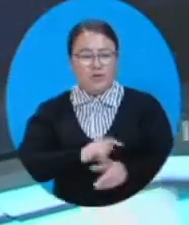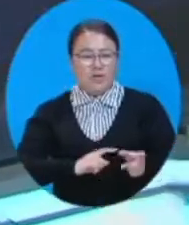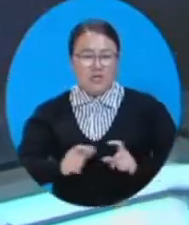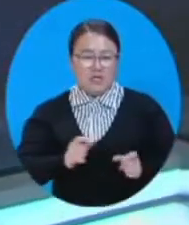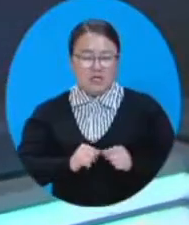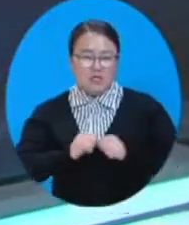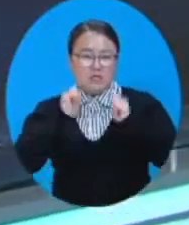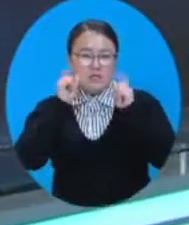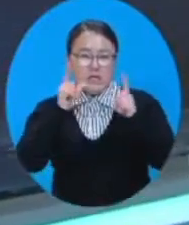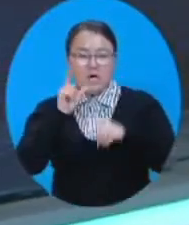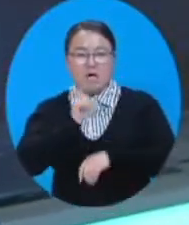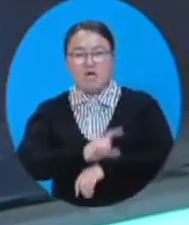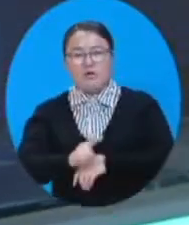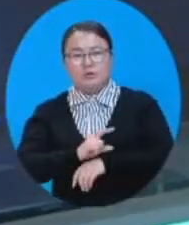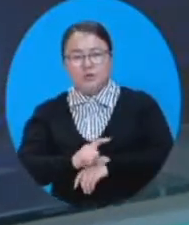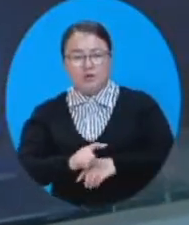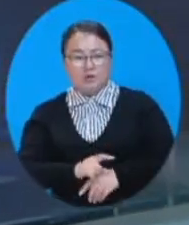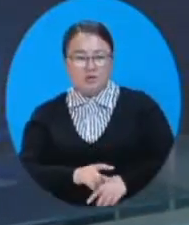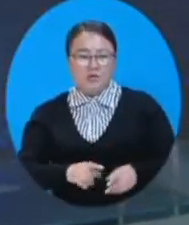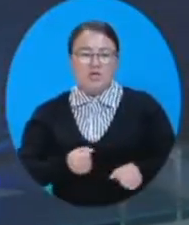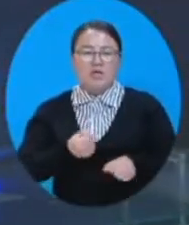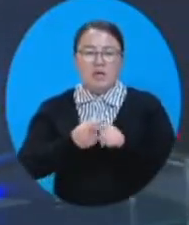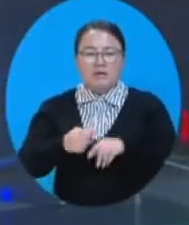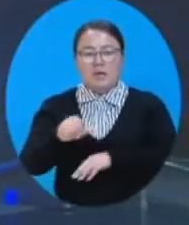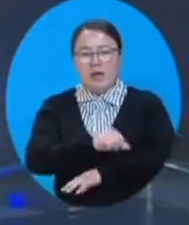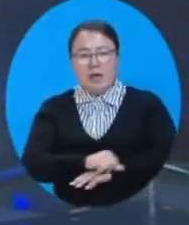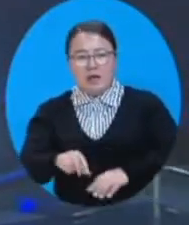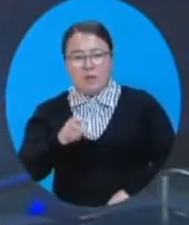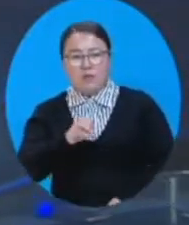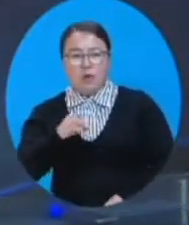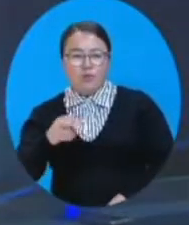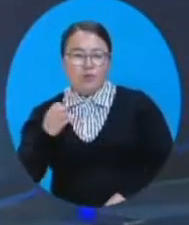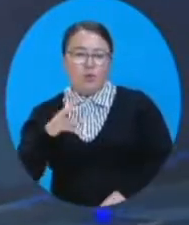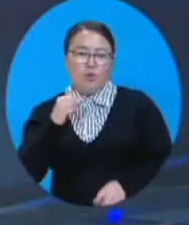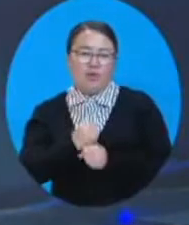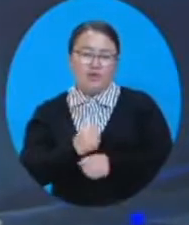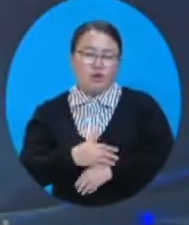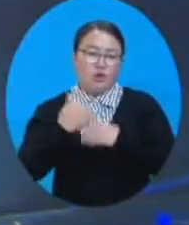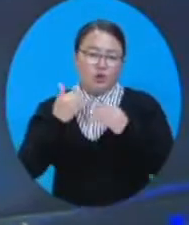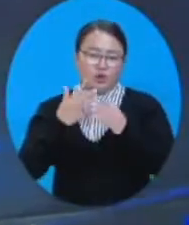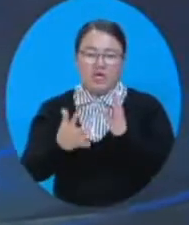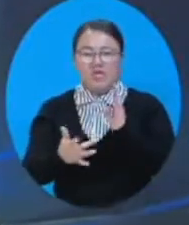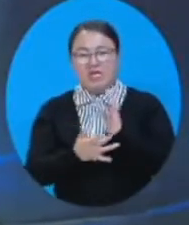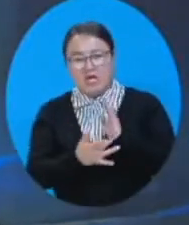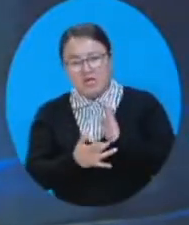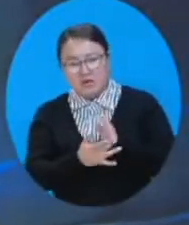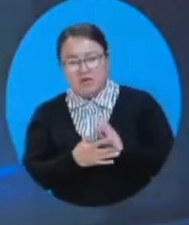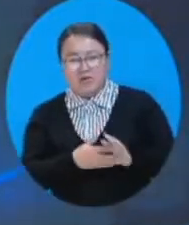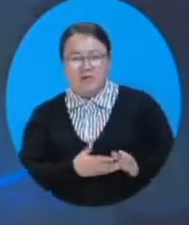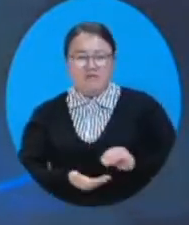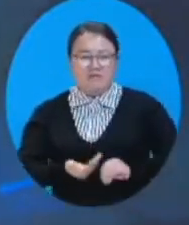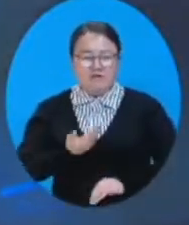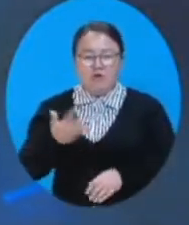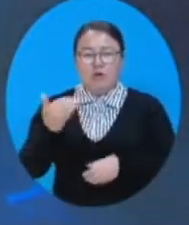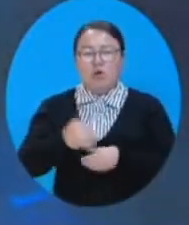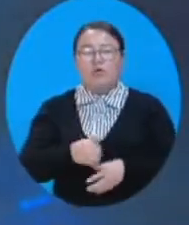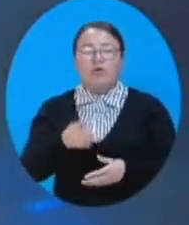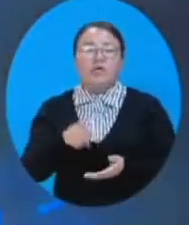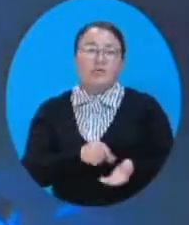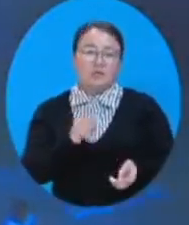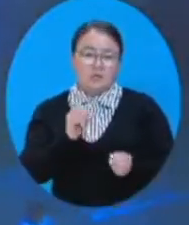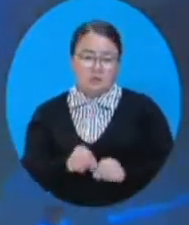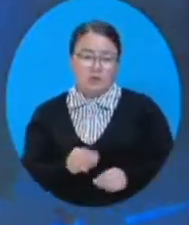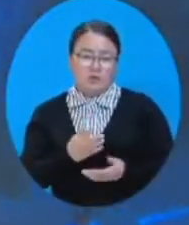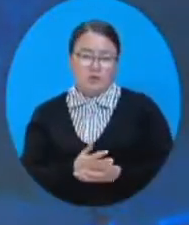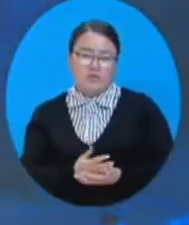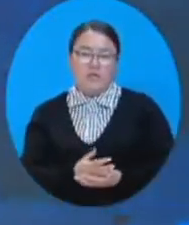Монгол улсын эдийн засгийг сэргээж экспорт импорт нэмэгдүүлэхэд хилийн бомбын үйл ажиллагаа хөгжүүлэх мөн одоо техник технологийн дэвшлиг нэвтрүүлэх шаардлага